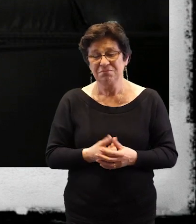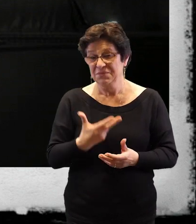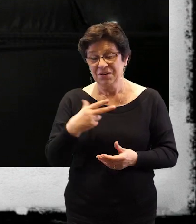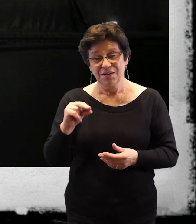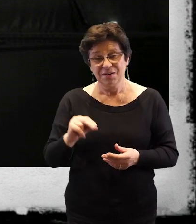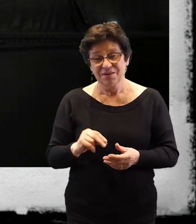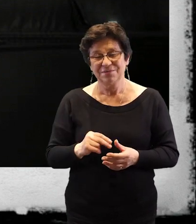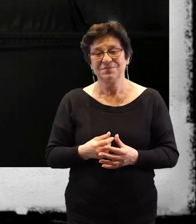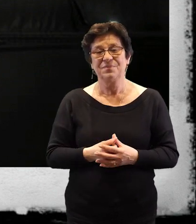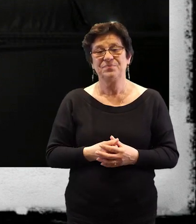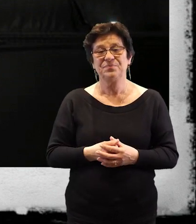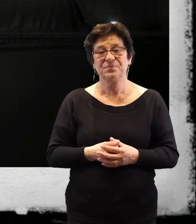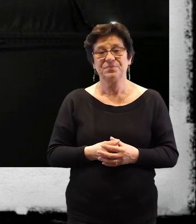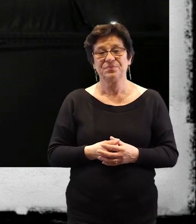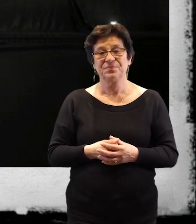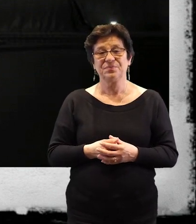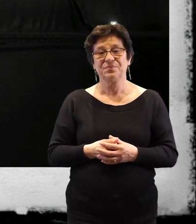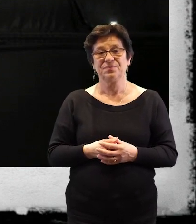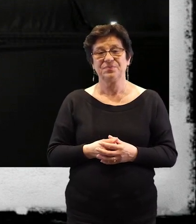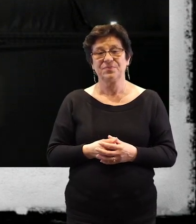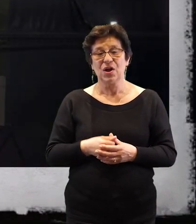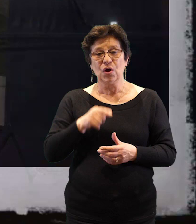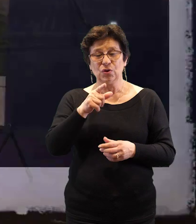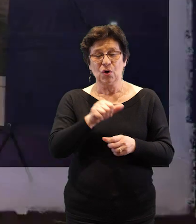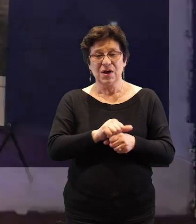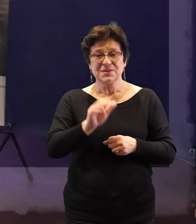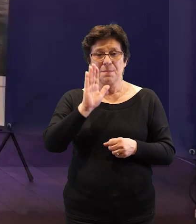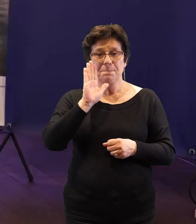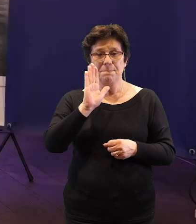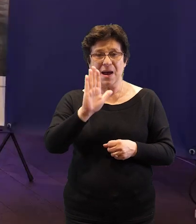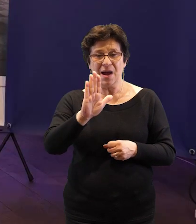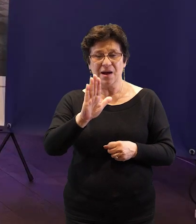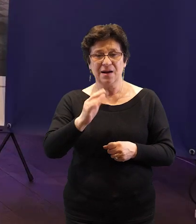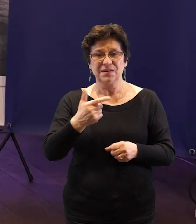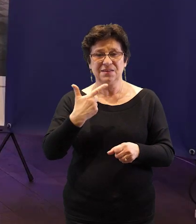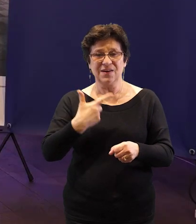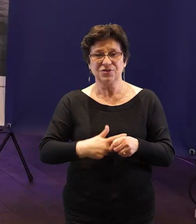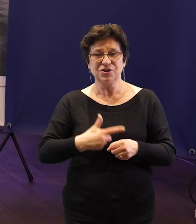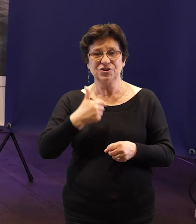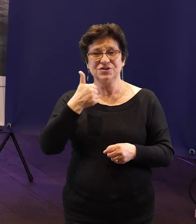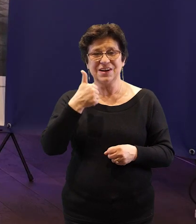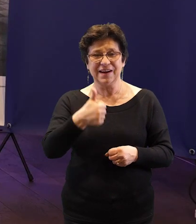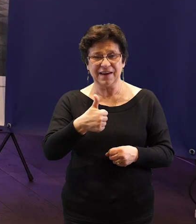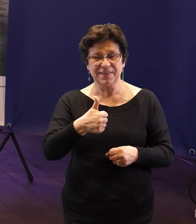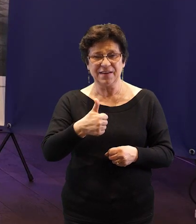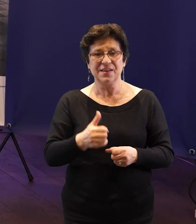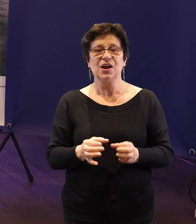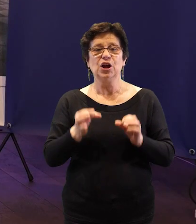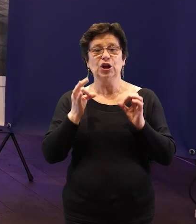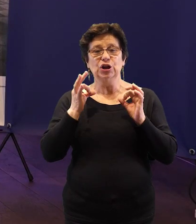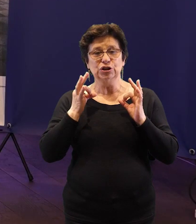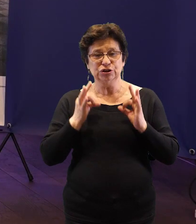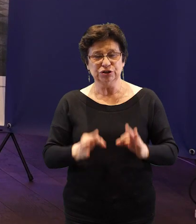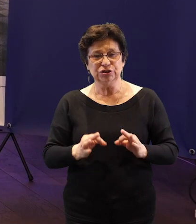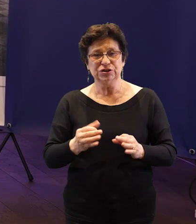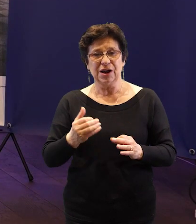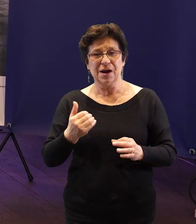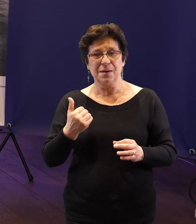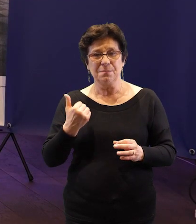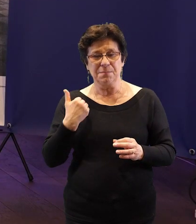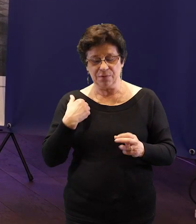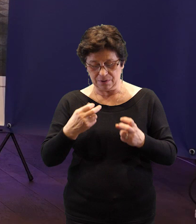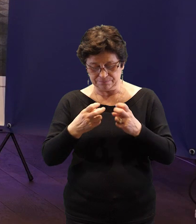Nie. To jest B-21 Rider. Dzisiaj było odtajnienie